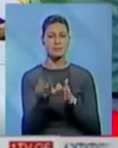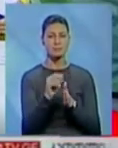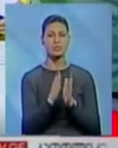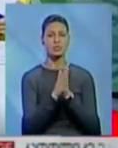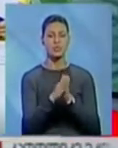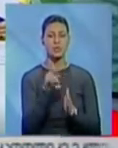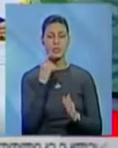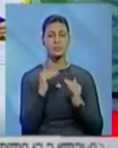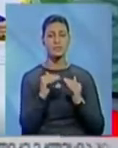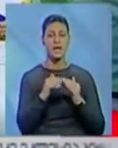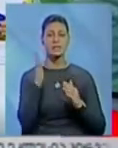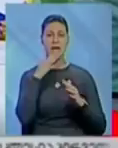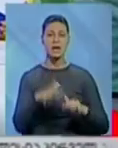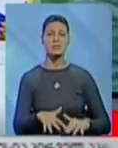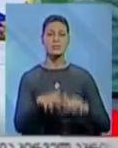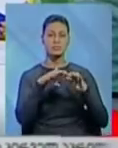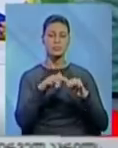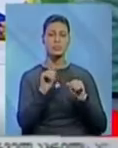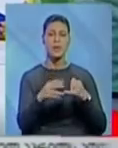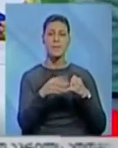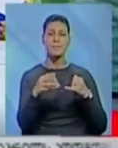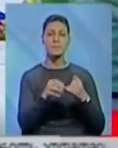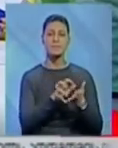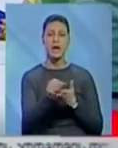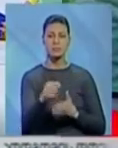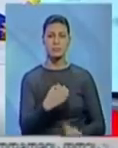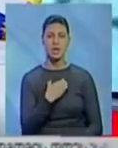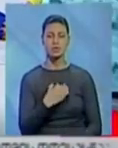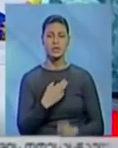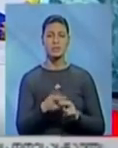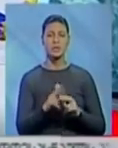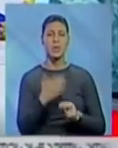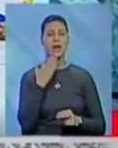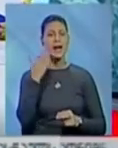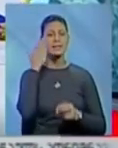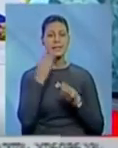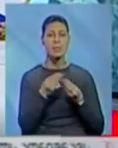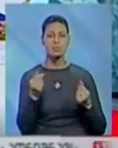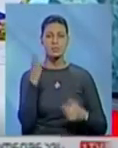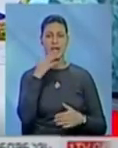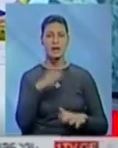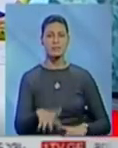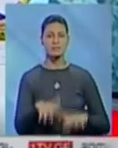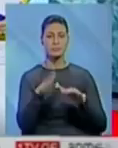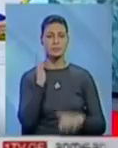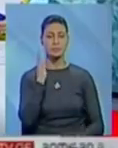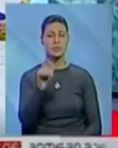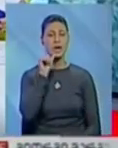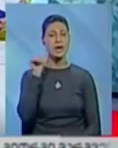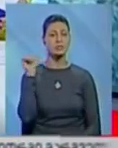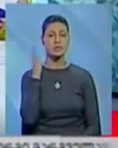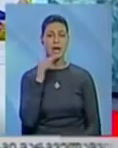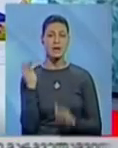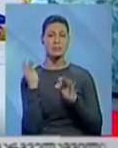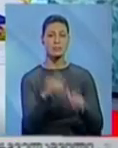ითხოვენ. მათ სახლების დატბორვის და მოსავლის გარეშე დარჩენის ეშინიათ, რადგან გაზაფხულზე მდინარის ადიდებას ვარაუდობენ. გასულ წელს მოვარდნილი